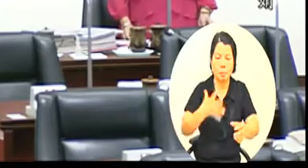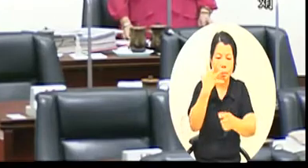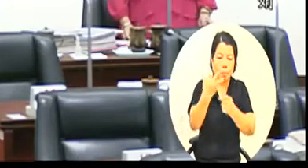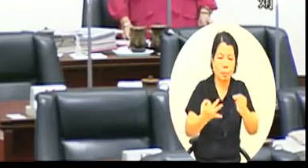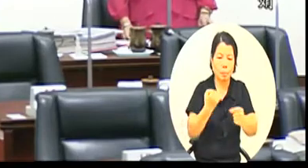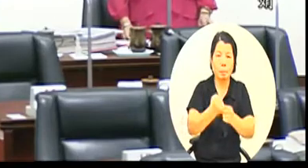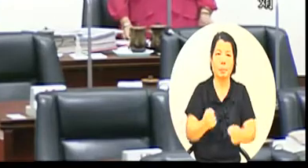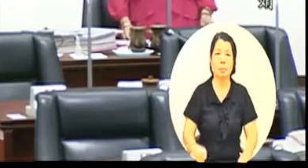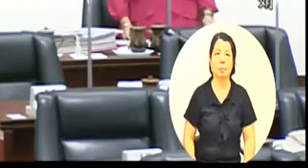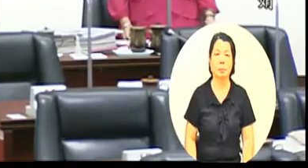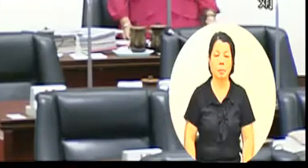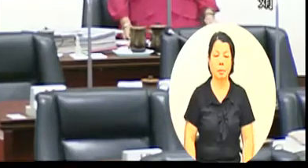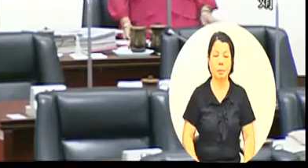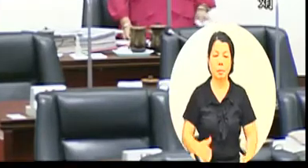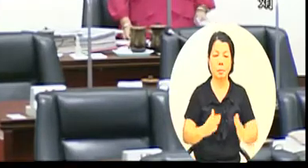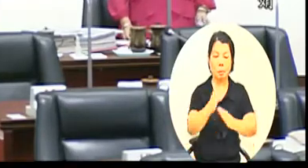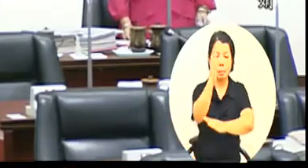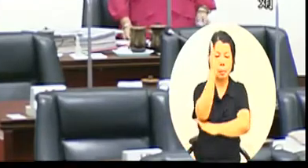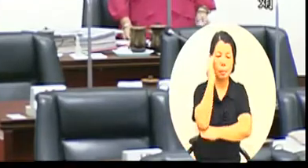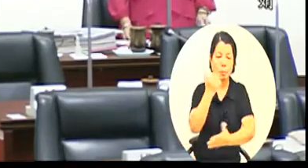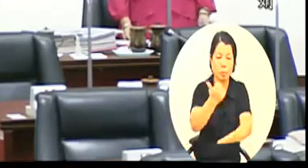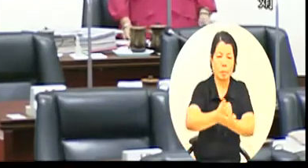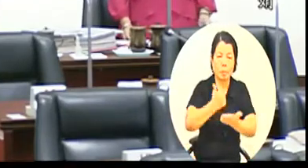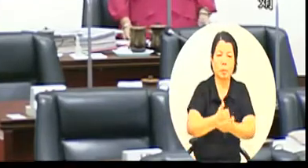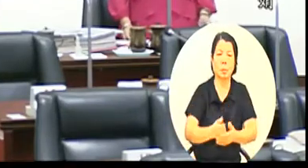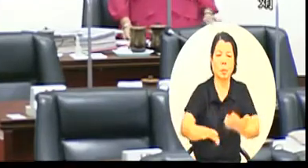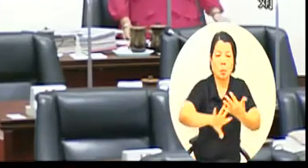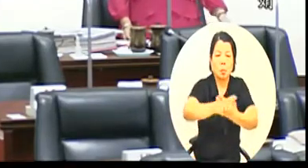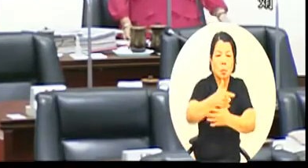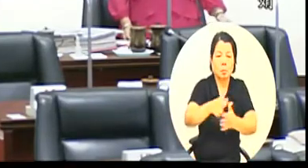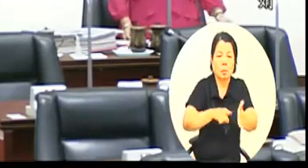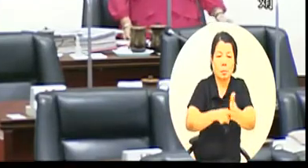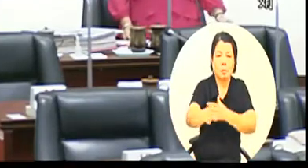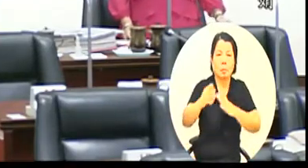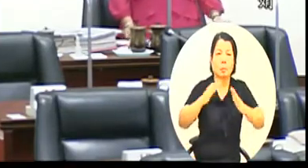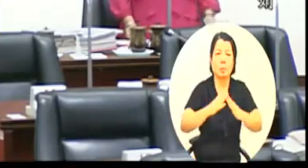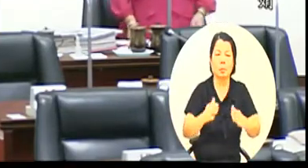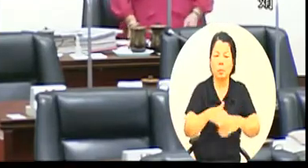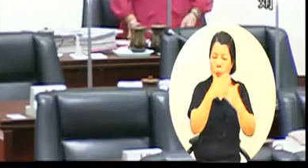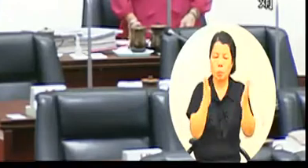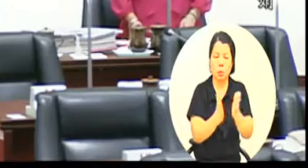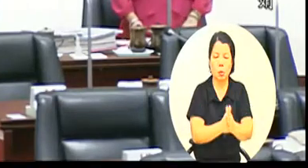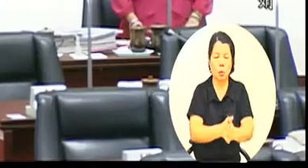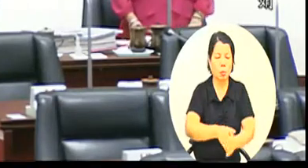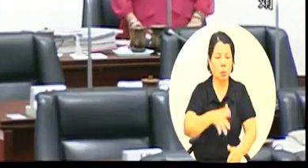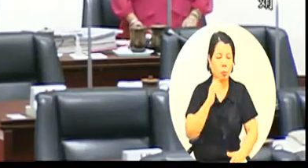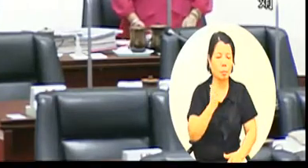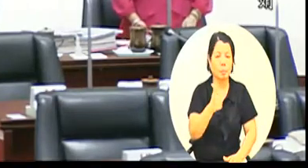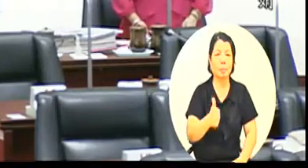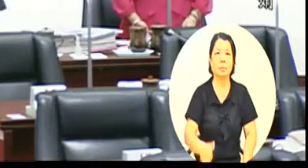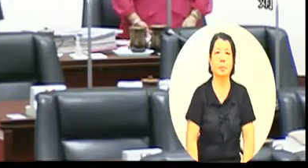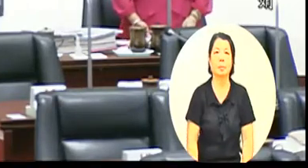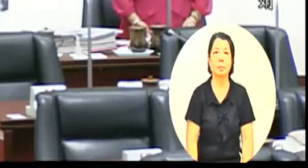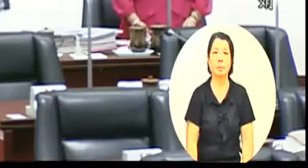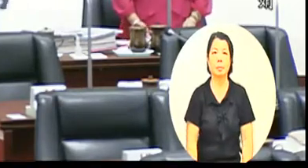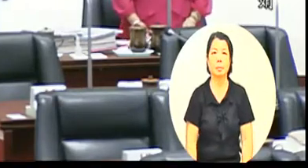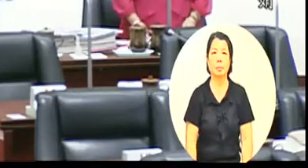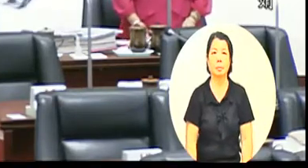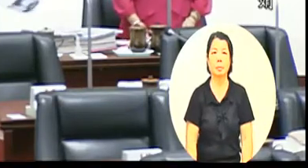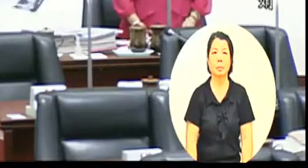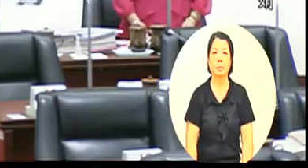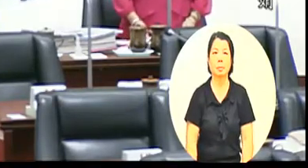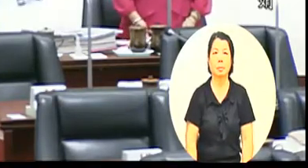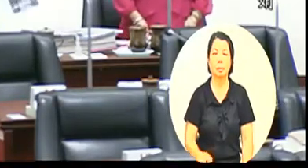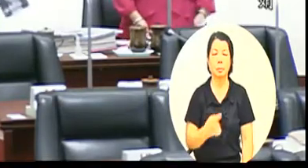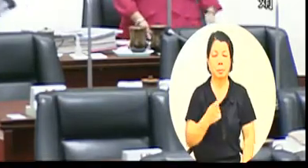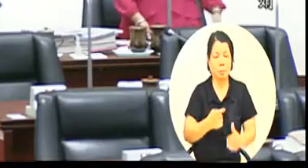们府内所聘请外面的专家学者，绝对也是一时之选了哈。那我们首先